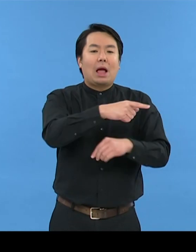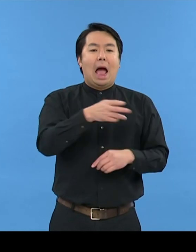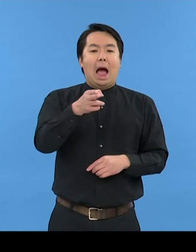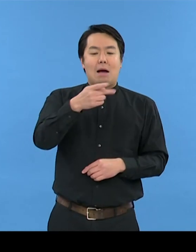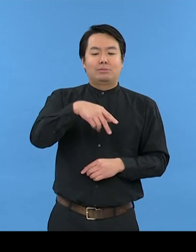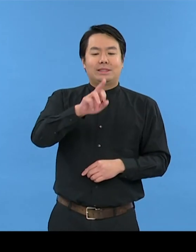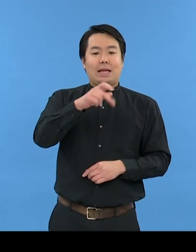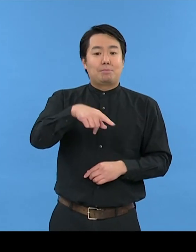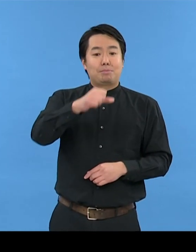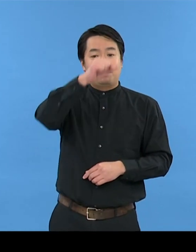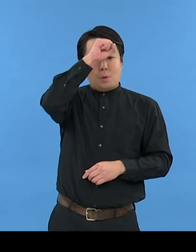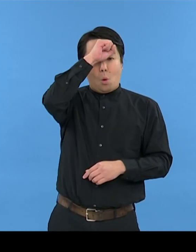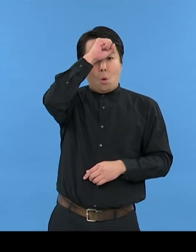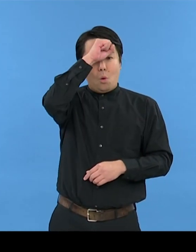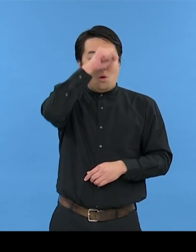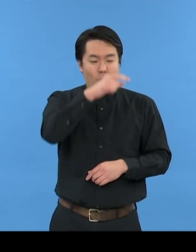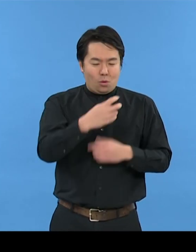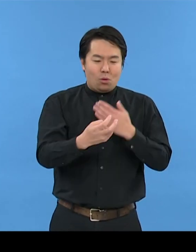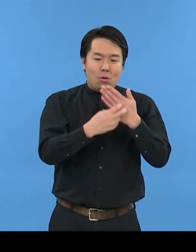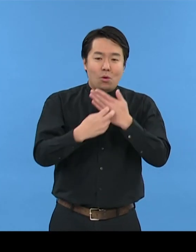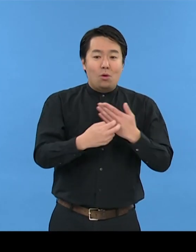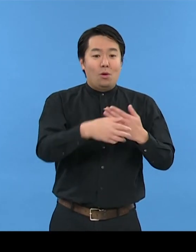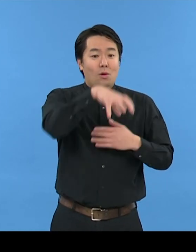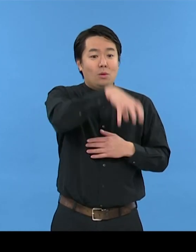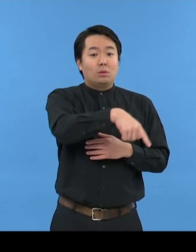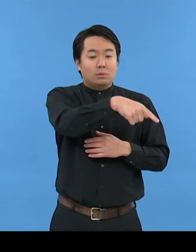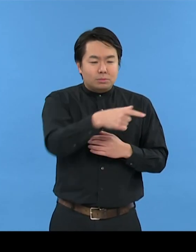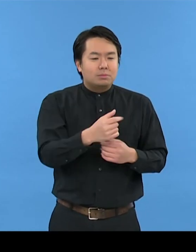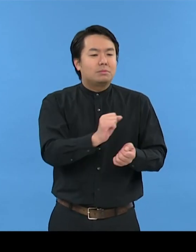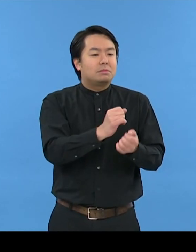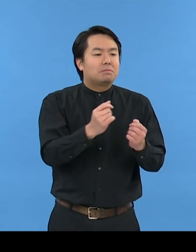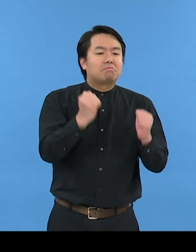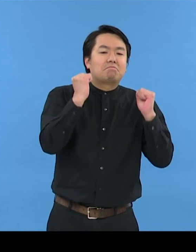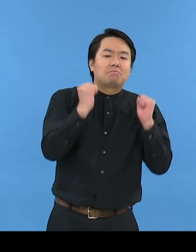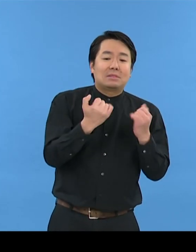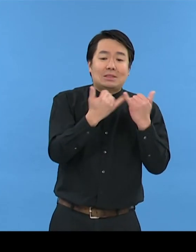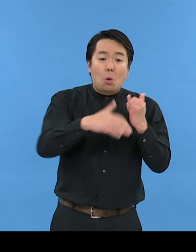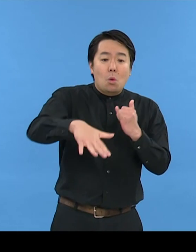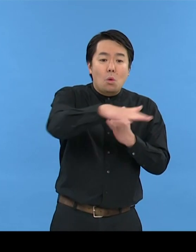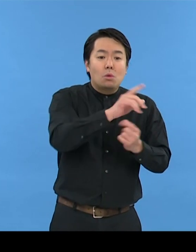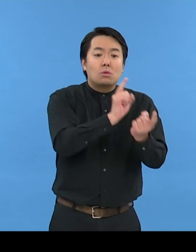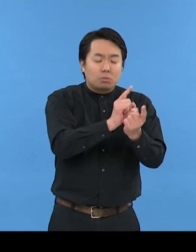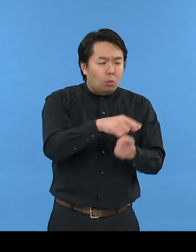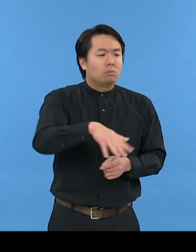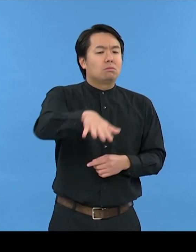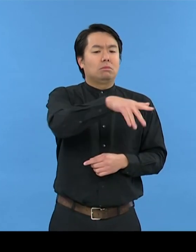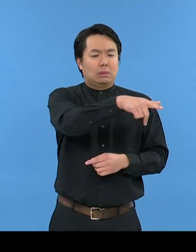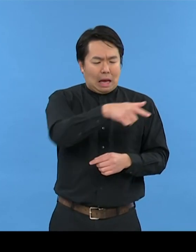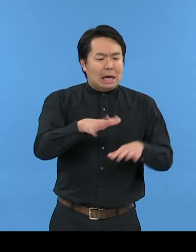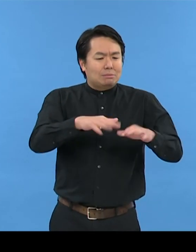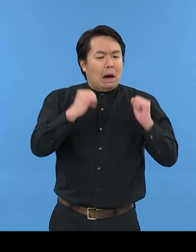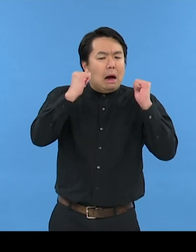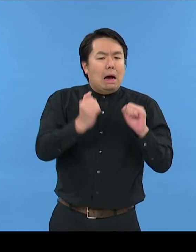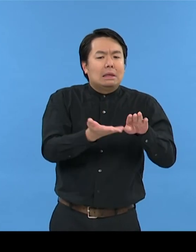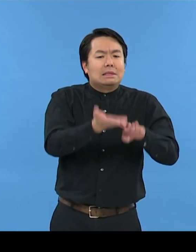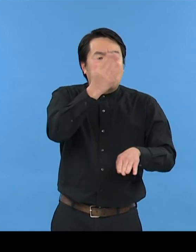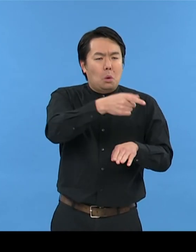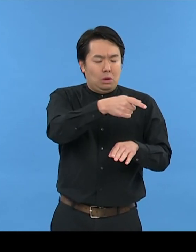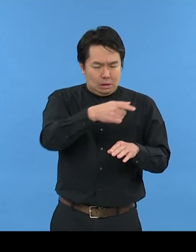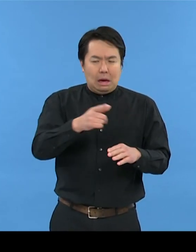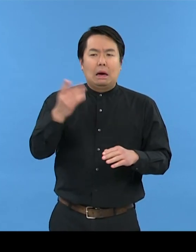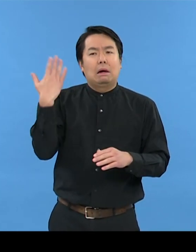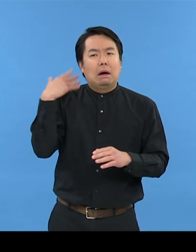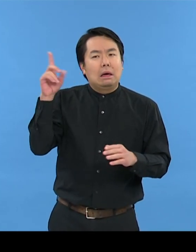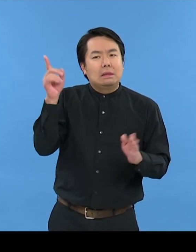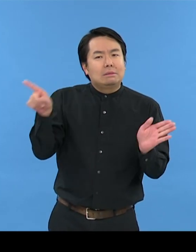療養所等において収容された人たちに対してもその収容されているのは業の報いであるから諦めろと言っ